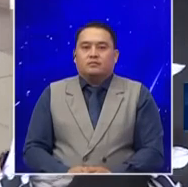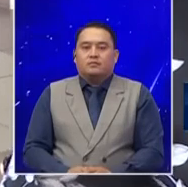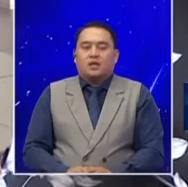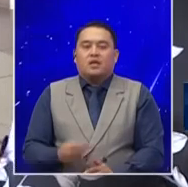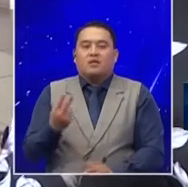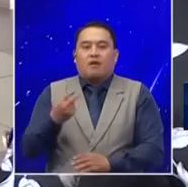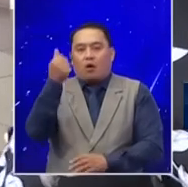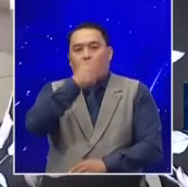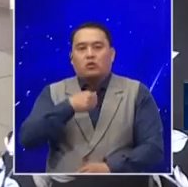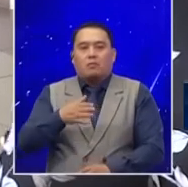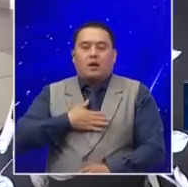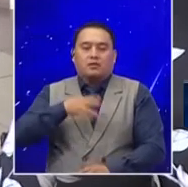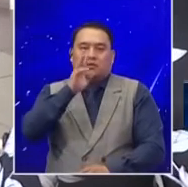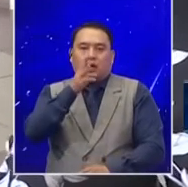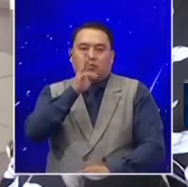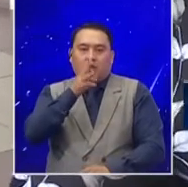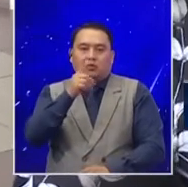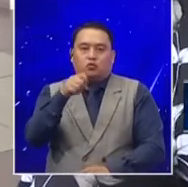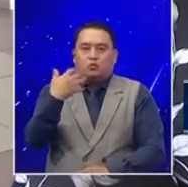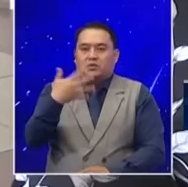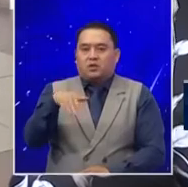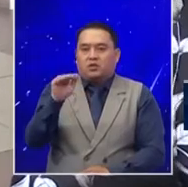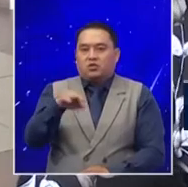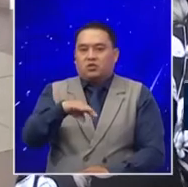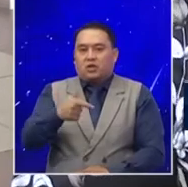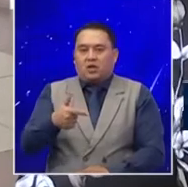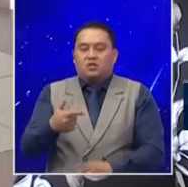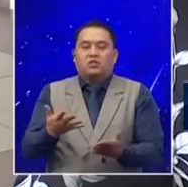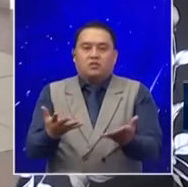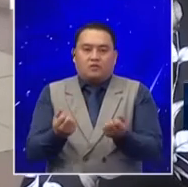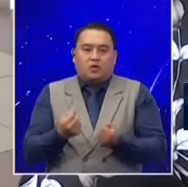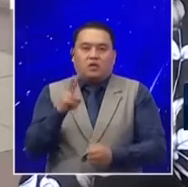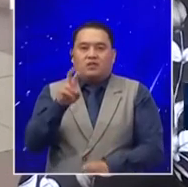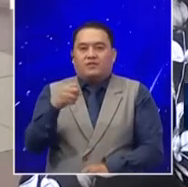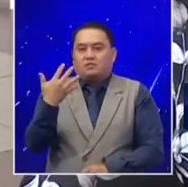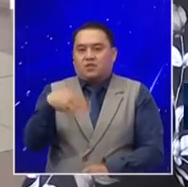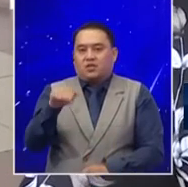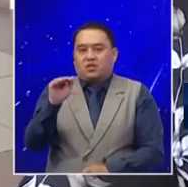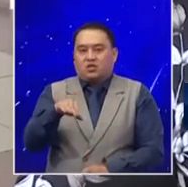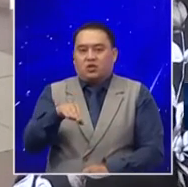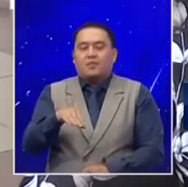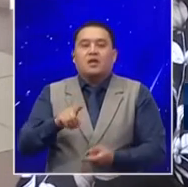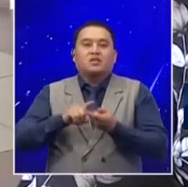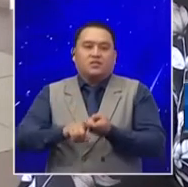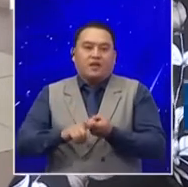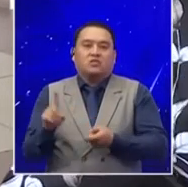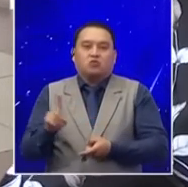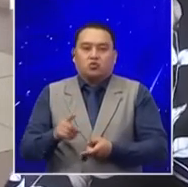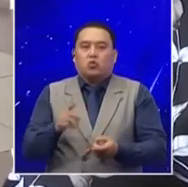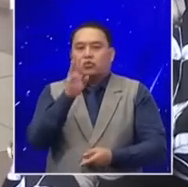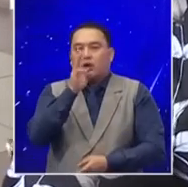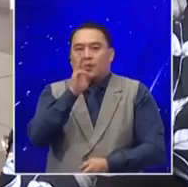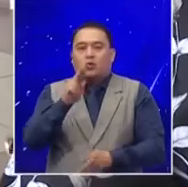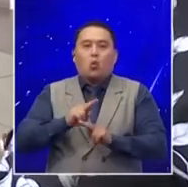Два года назад моя зарплата составляла 150 тысяч тенге, сегодня получаю 250 тысяч. Это связано с тем, что теперь